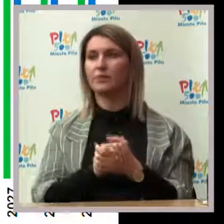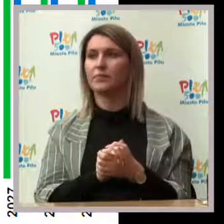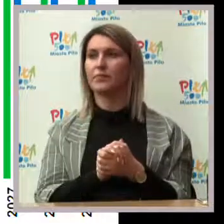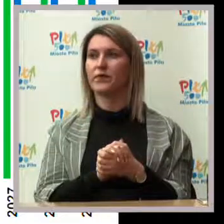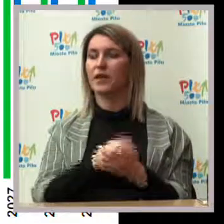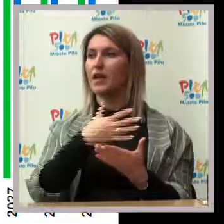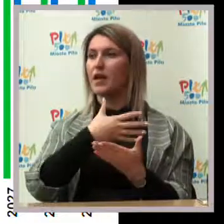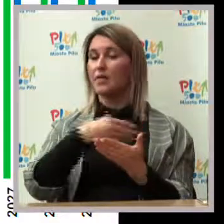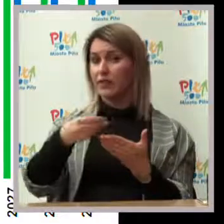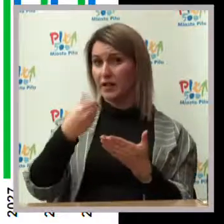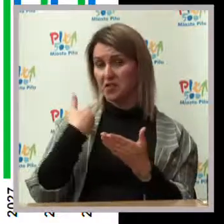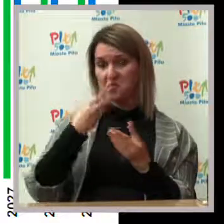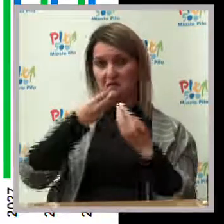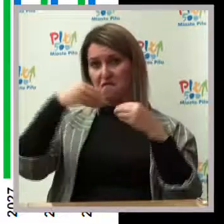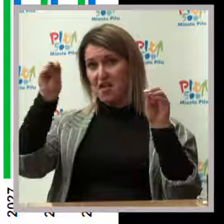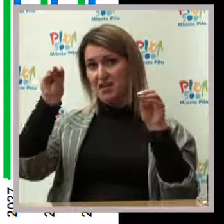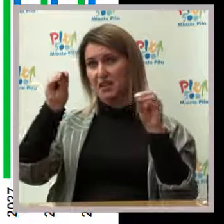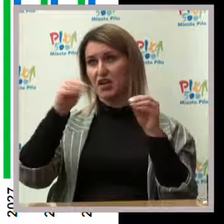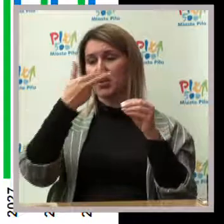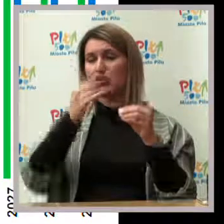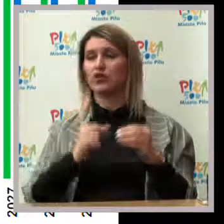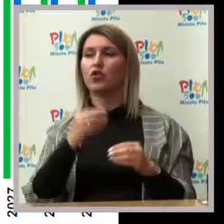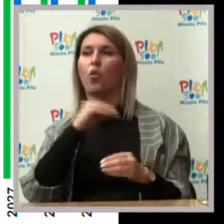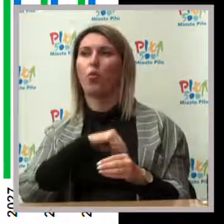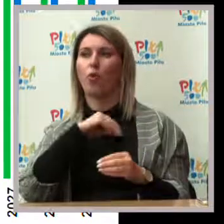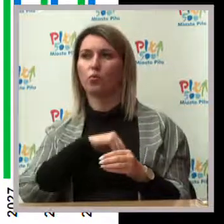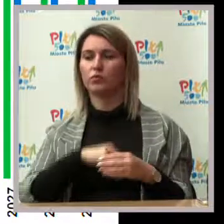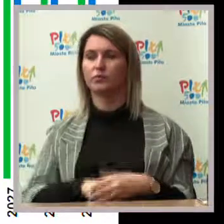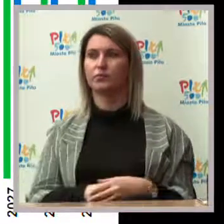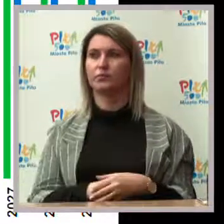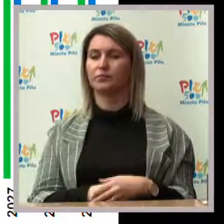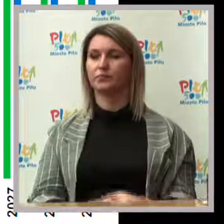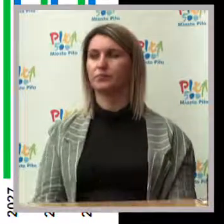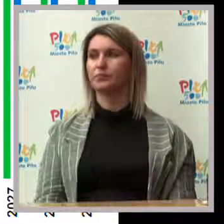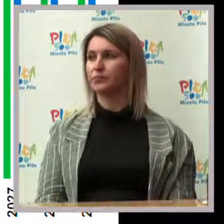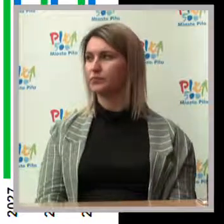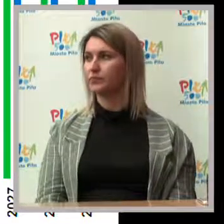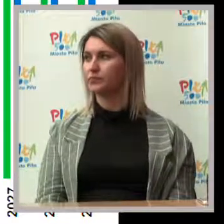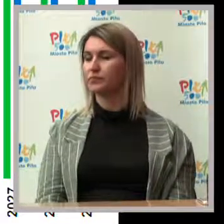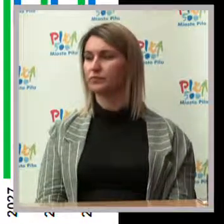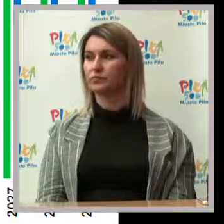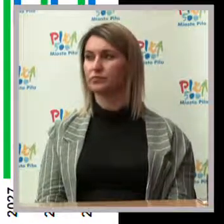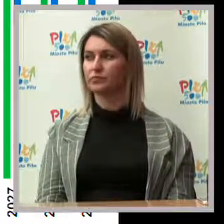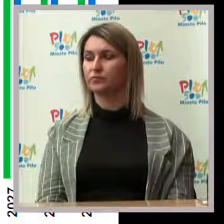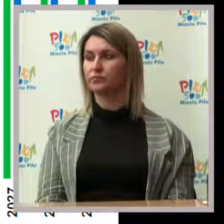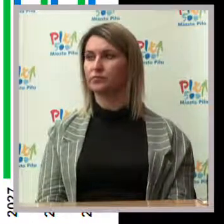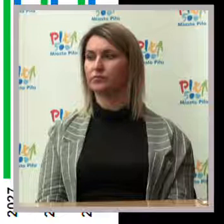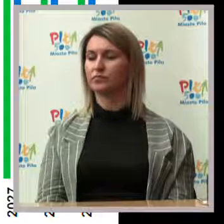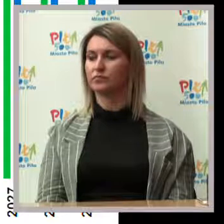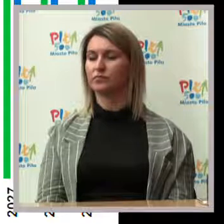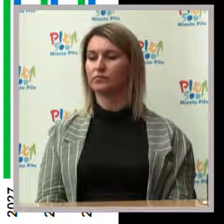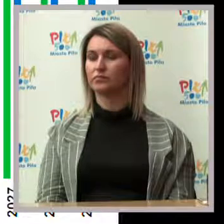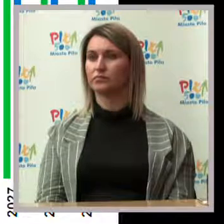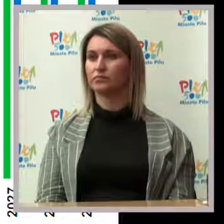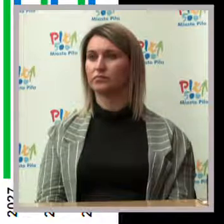były ogółem większe od dochodu, w związku z tym był to planowany deficyt, oczywiście uzasadniony przede